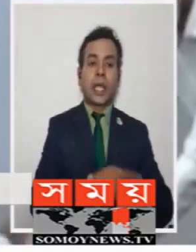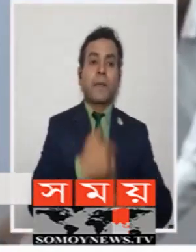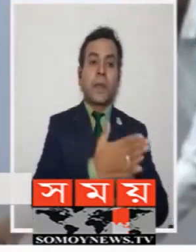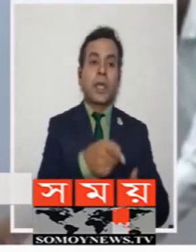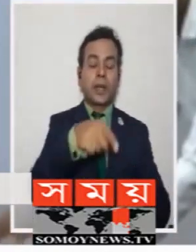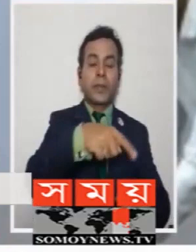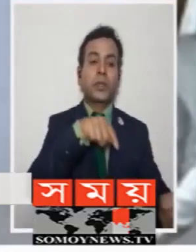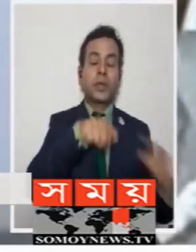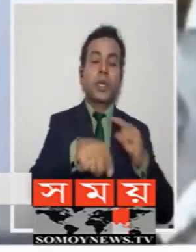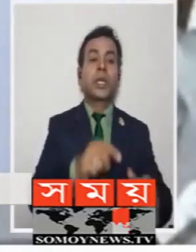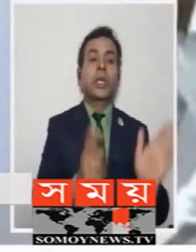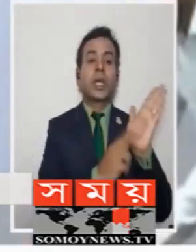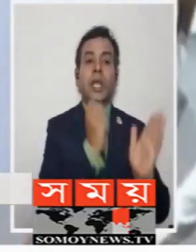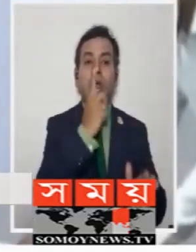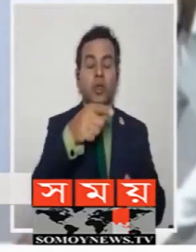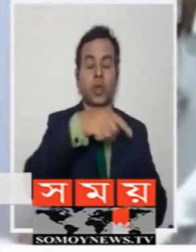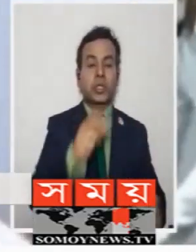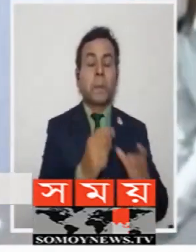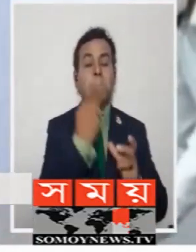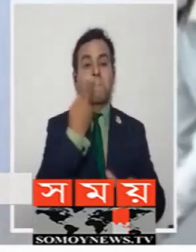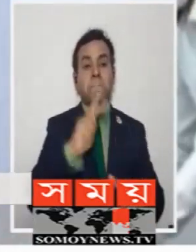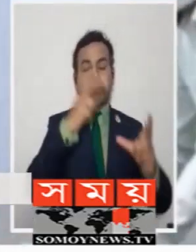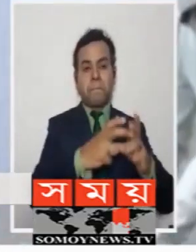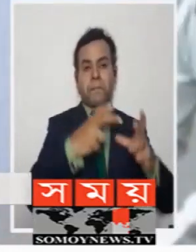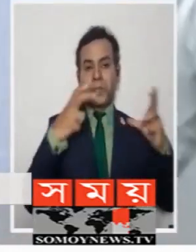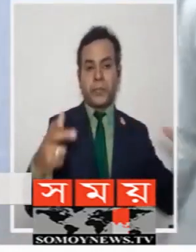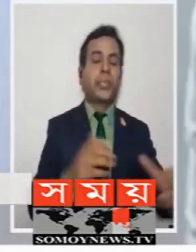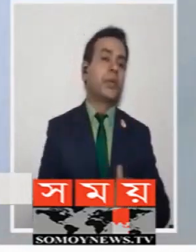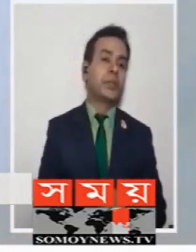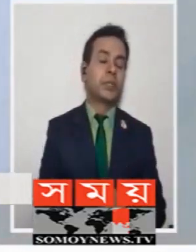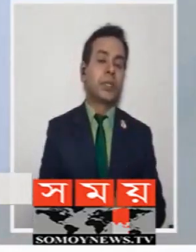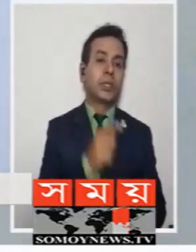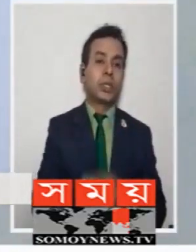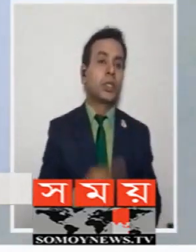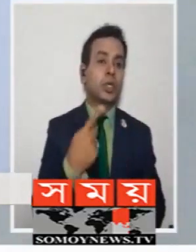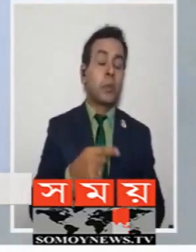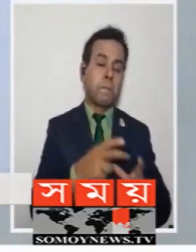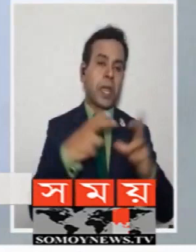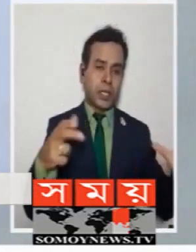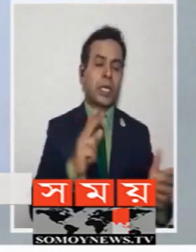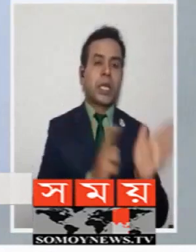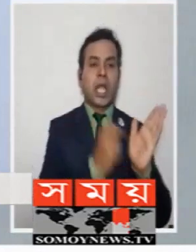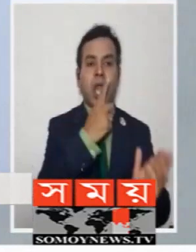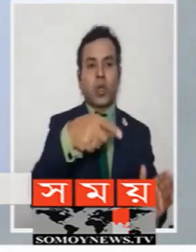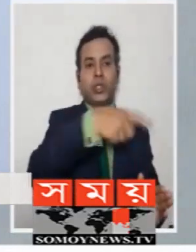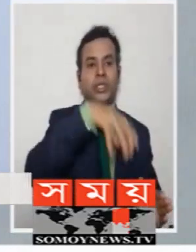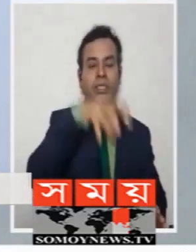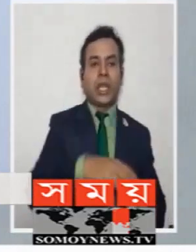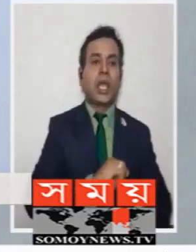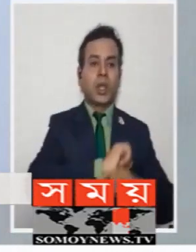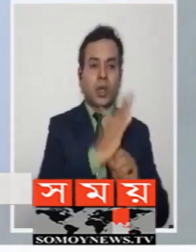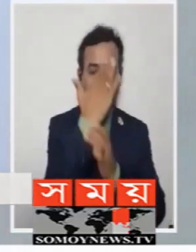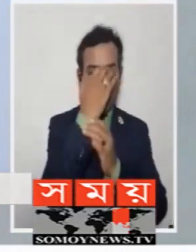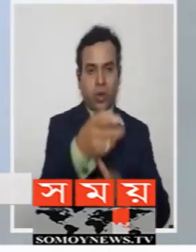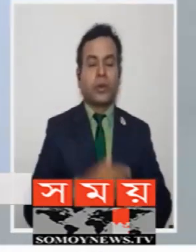সর্বশেষ তথ্য অনুযায়ী সর্বাধিক। এবং আমাদের চট্টগ্রাম ডিভিশনের